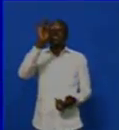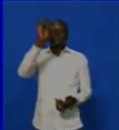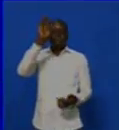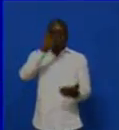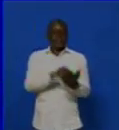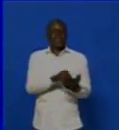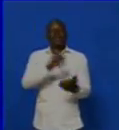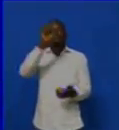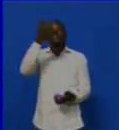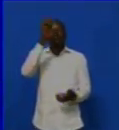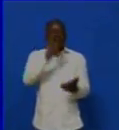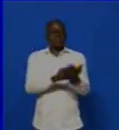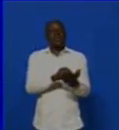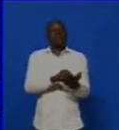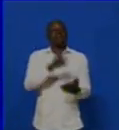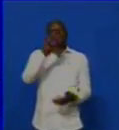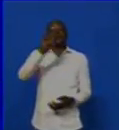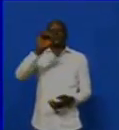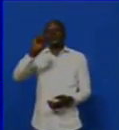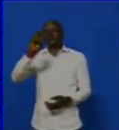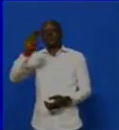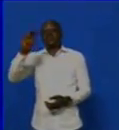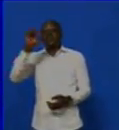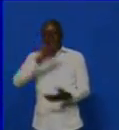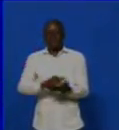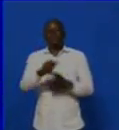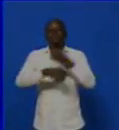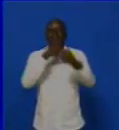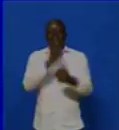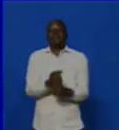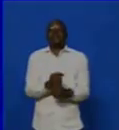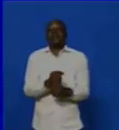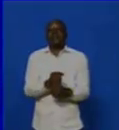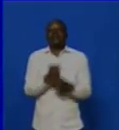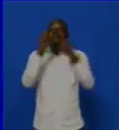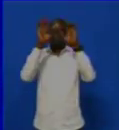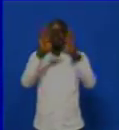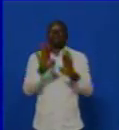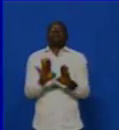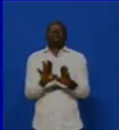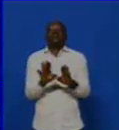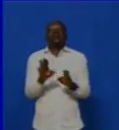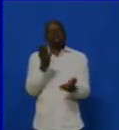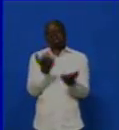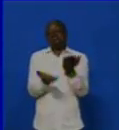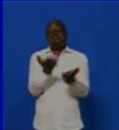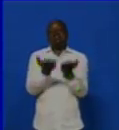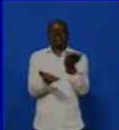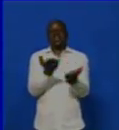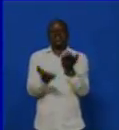tonnes de Moukbin cette année et en pluvial et peut-être